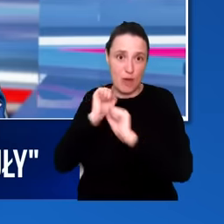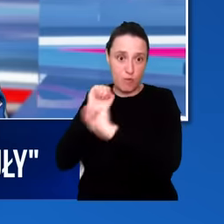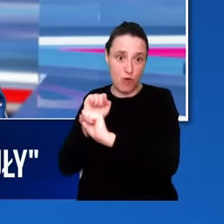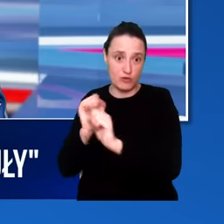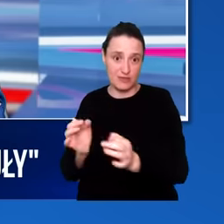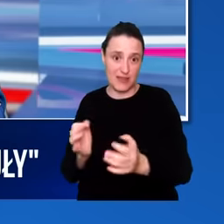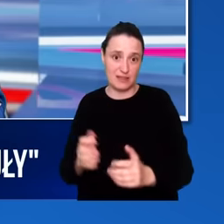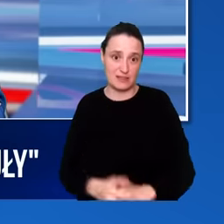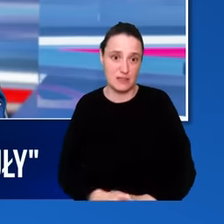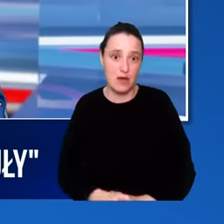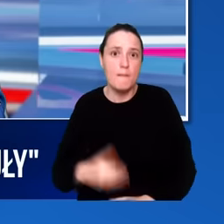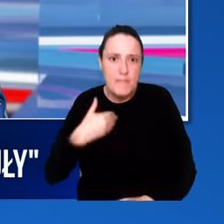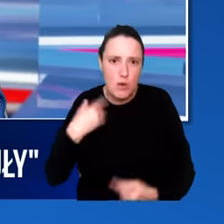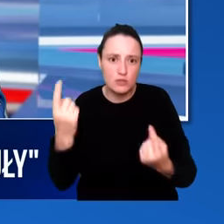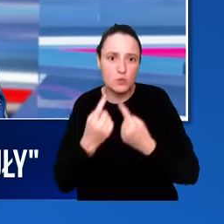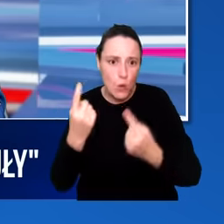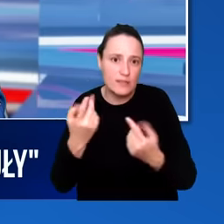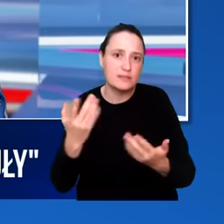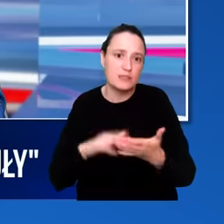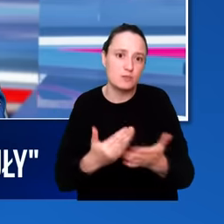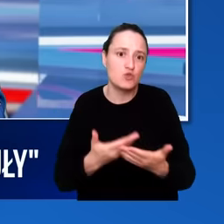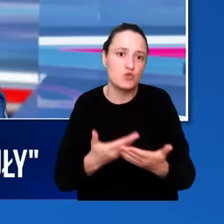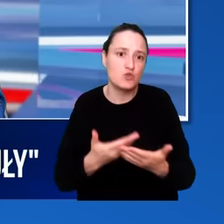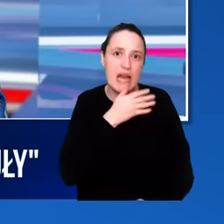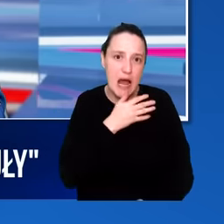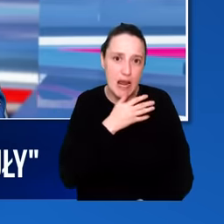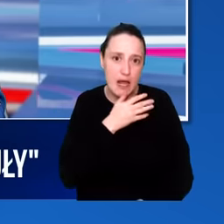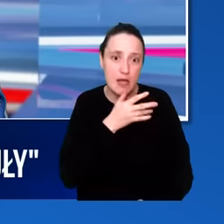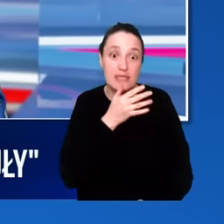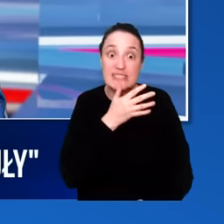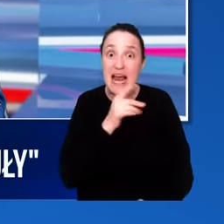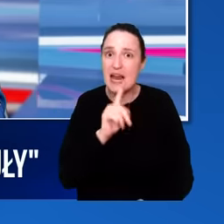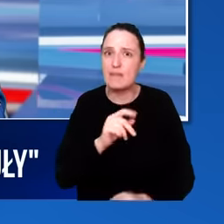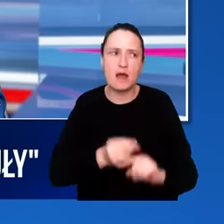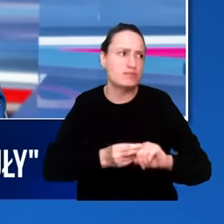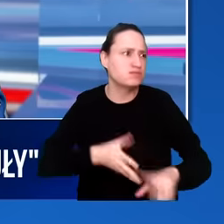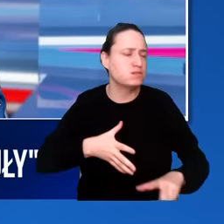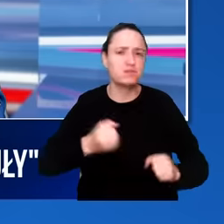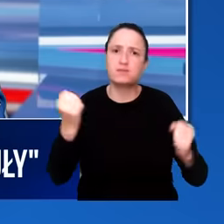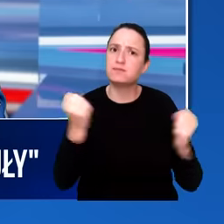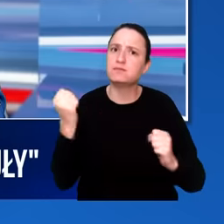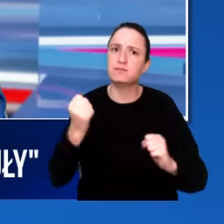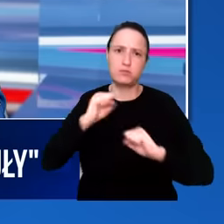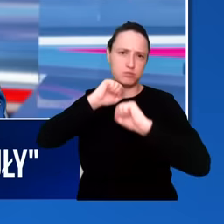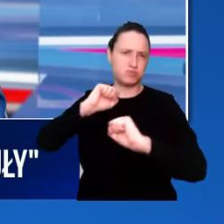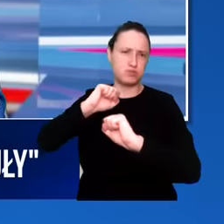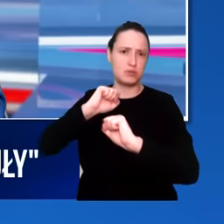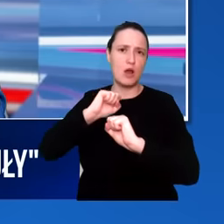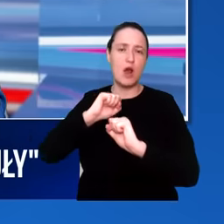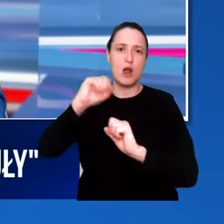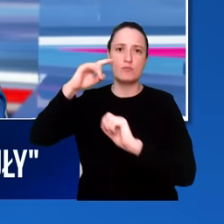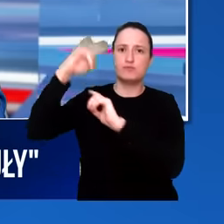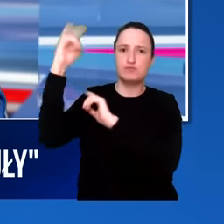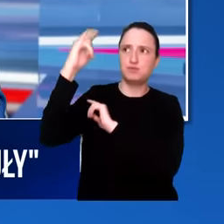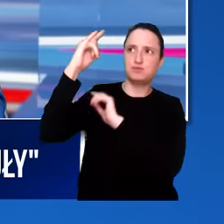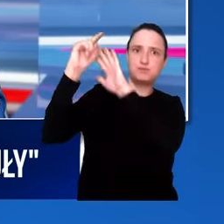przykład sytuację taką jak w Izraelu. Izrael ma najbardziej chyba rozwiniętą obronę przeciwlotniczą, największą, najbardziej jeśli chodzi